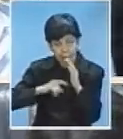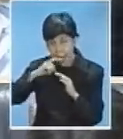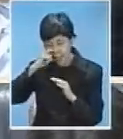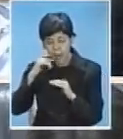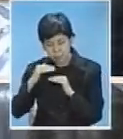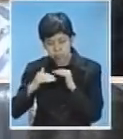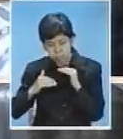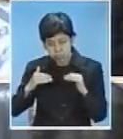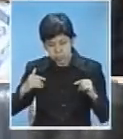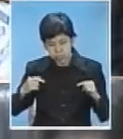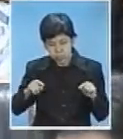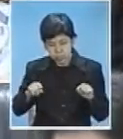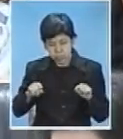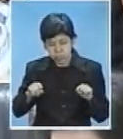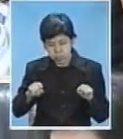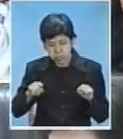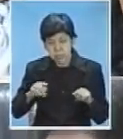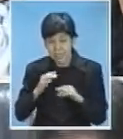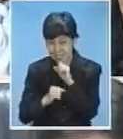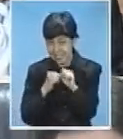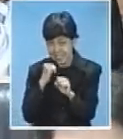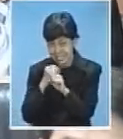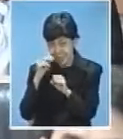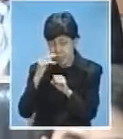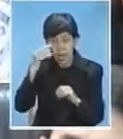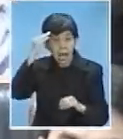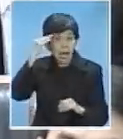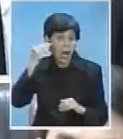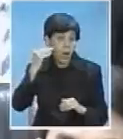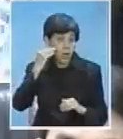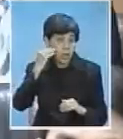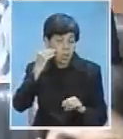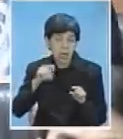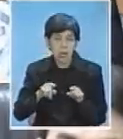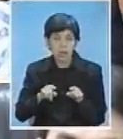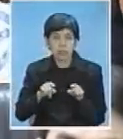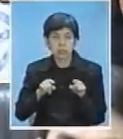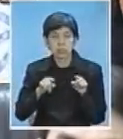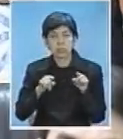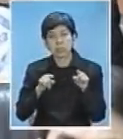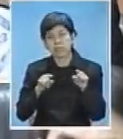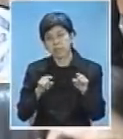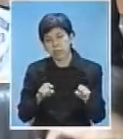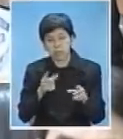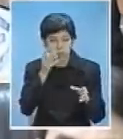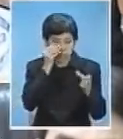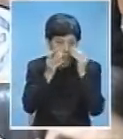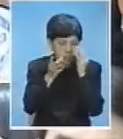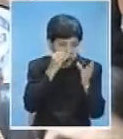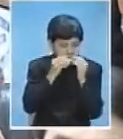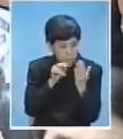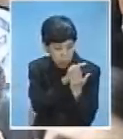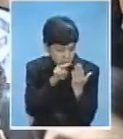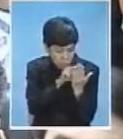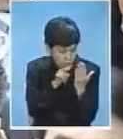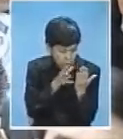ผ่านมา30ปีจนถึงเวลานี้ประเทศเกาหลีสามารถพัฒนาการเรียนรู้การอ่านออก